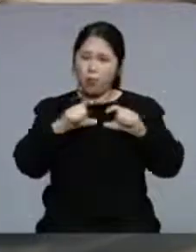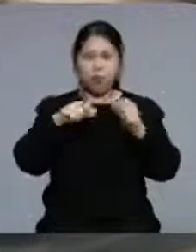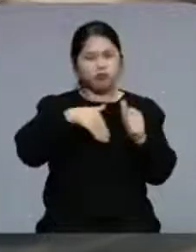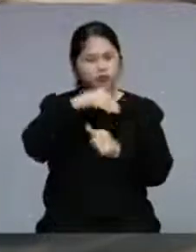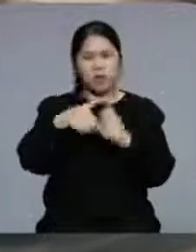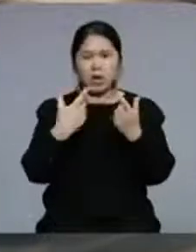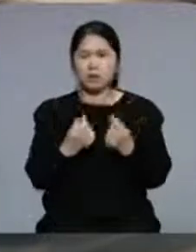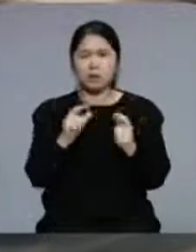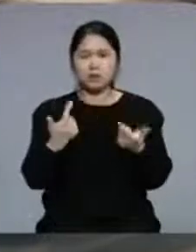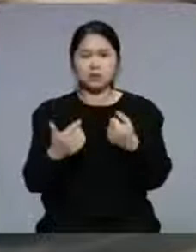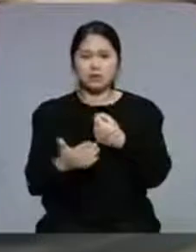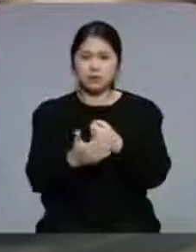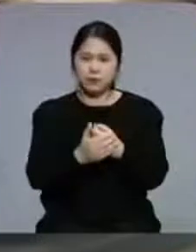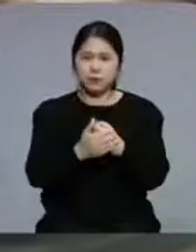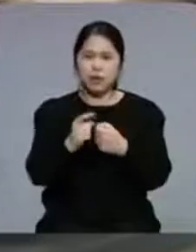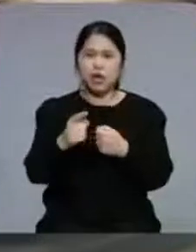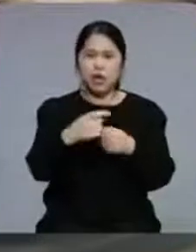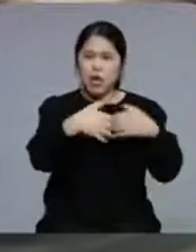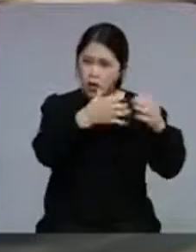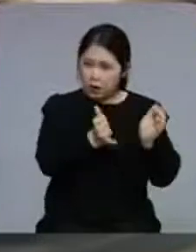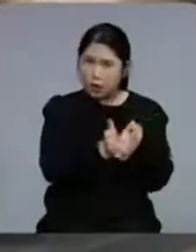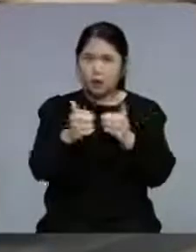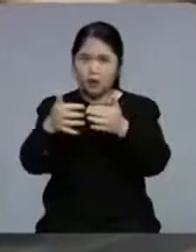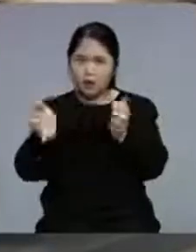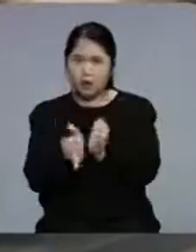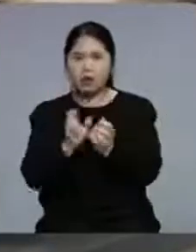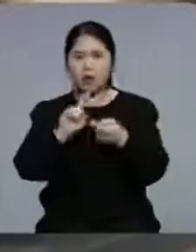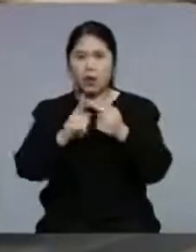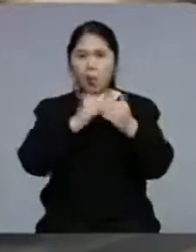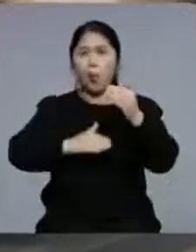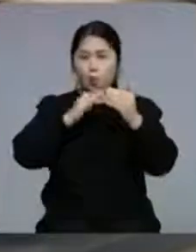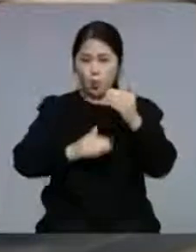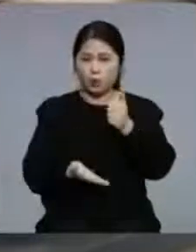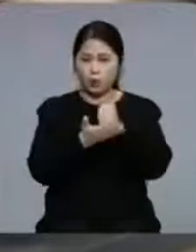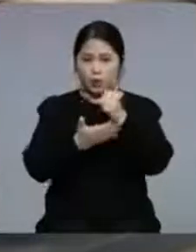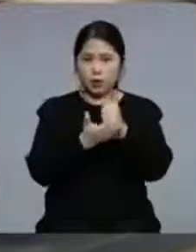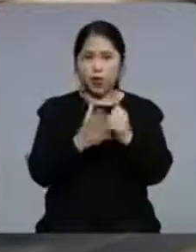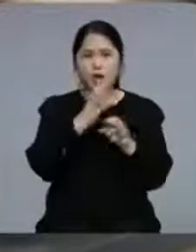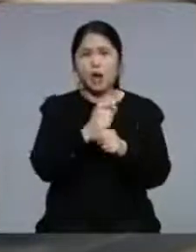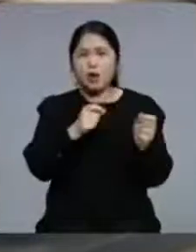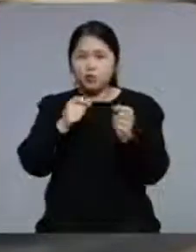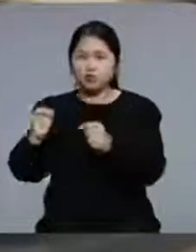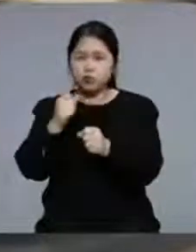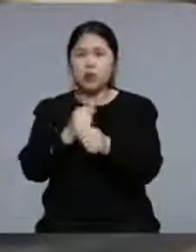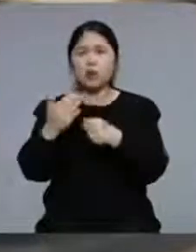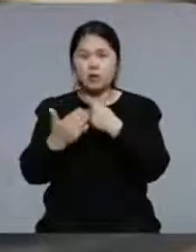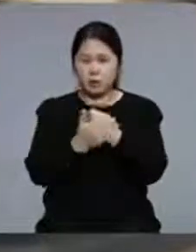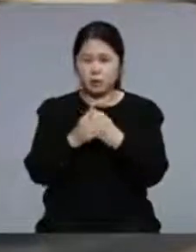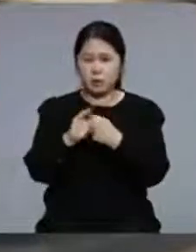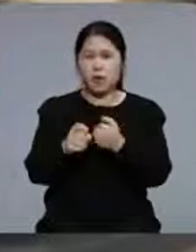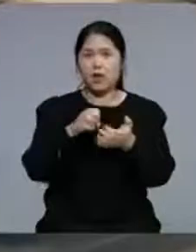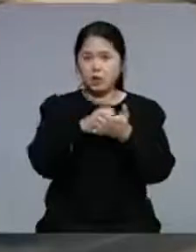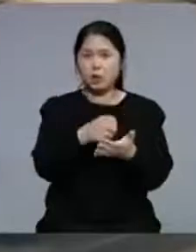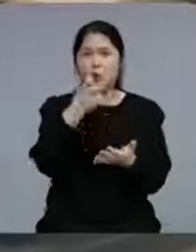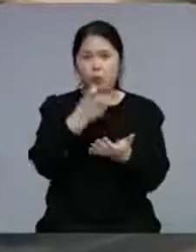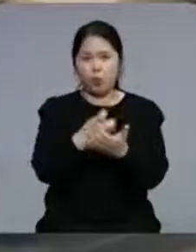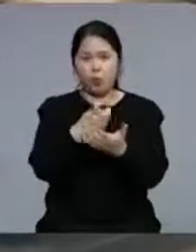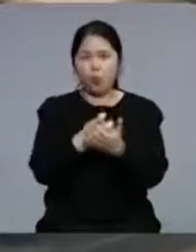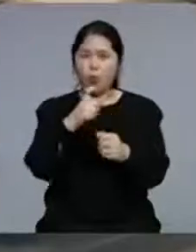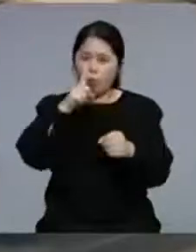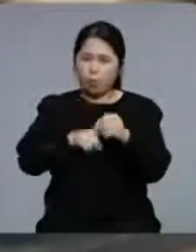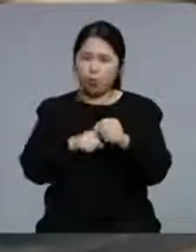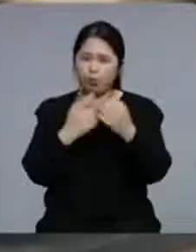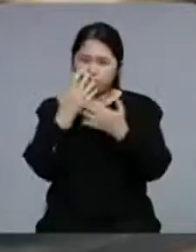거대 양당이 지방선거 공천 일정을 미루면서 예비후보 등록제의 취지가 무색해지고 있습니다. 이수진